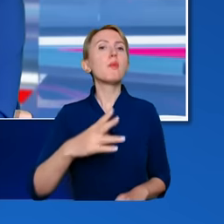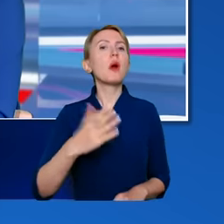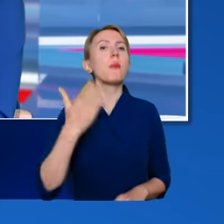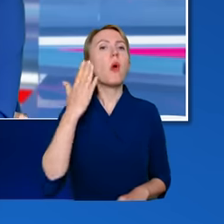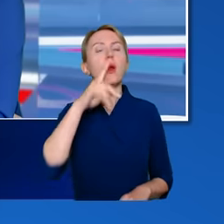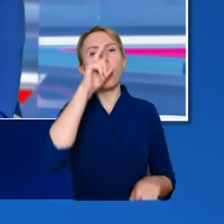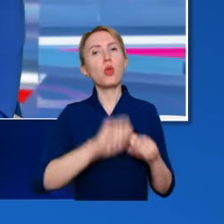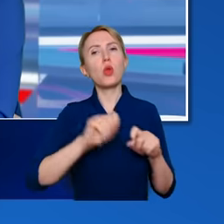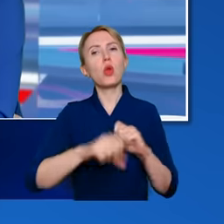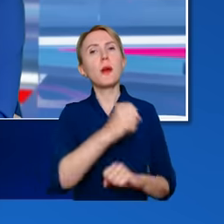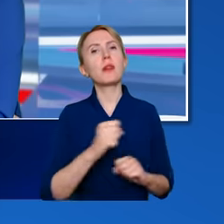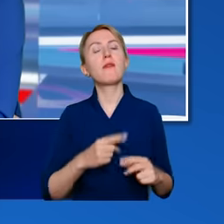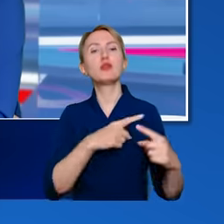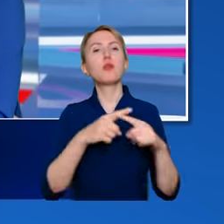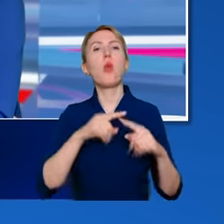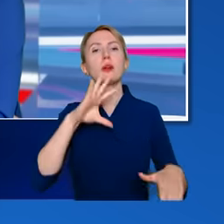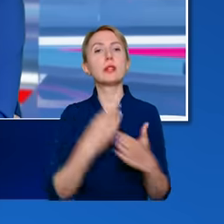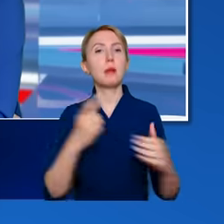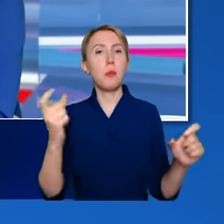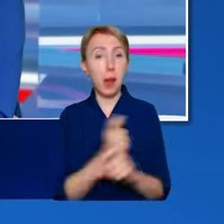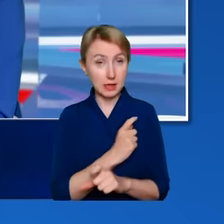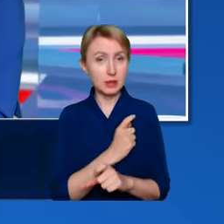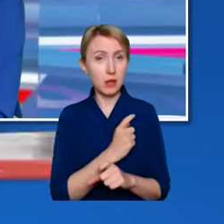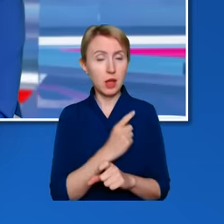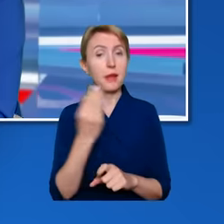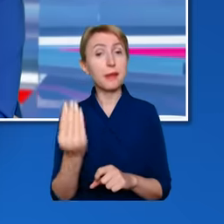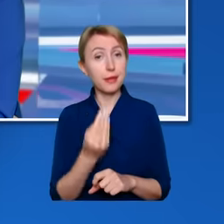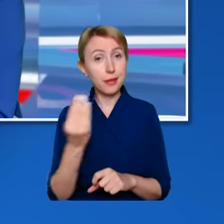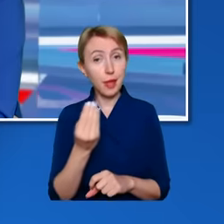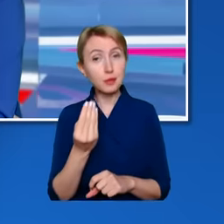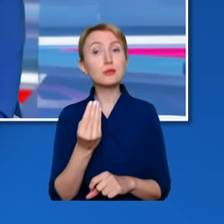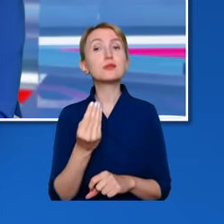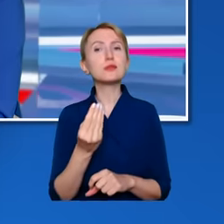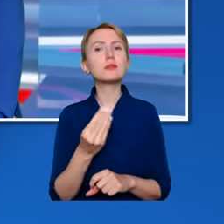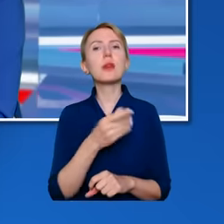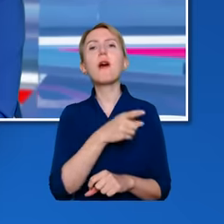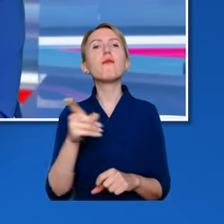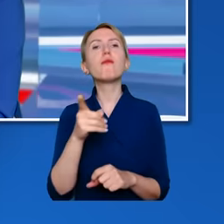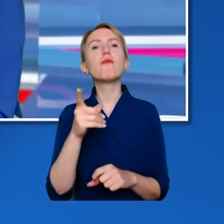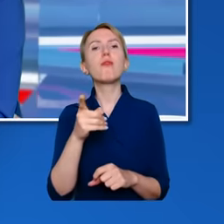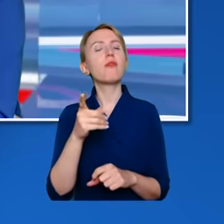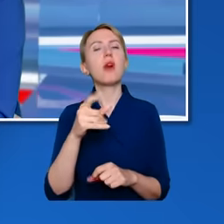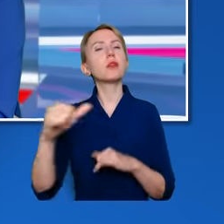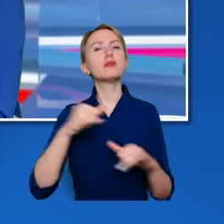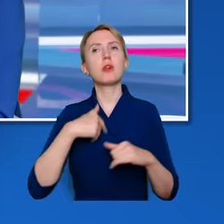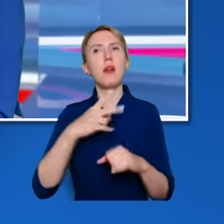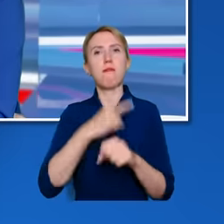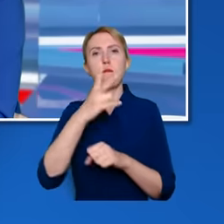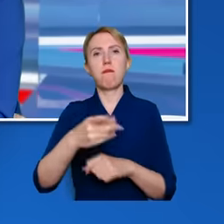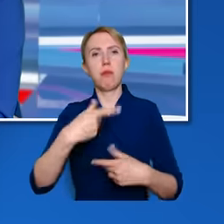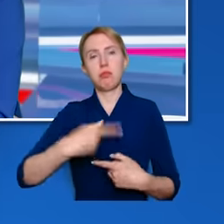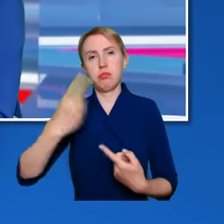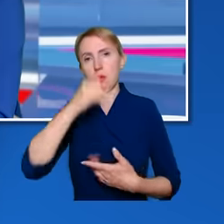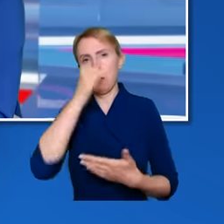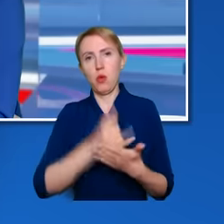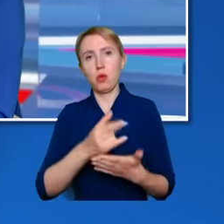kontroli poselskiej w spółce Skarbu Państwa, którą jeszcze obejmuje wasz nominat i nie zostałam w ogóle wpuszczona do tej spółki, także